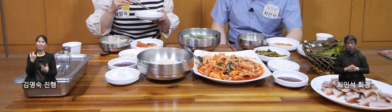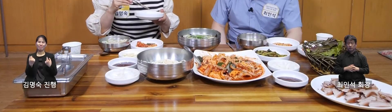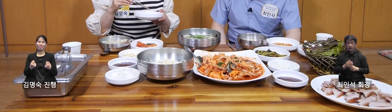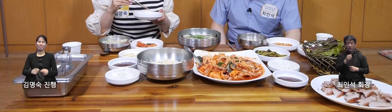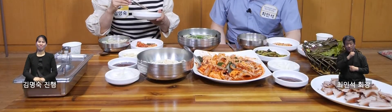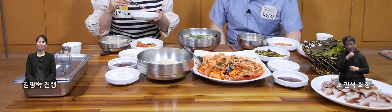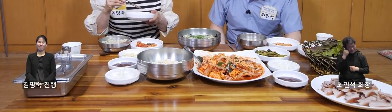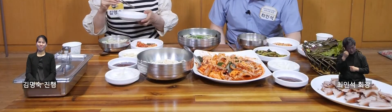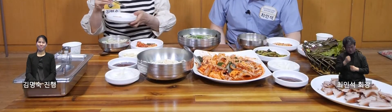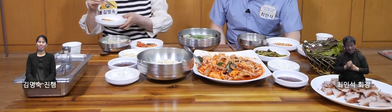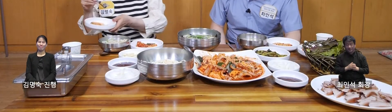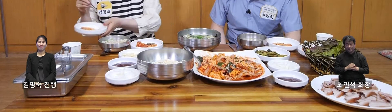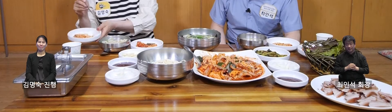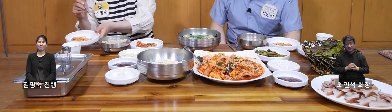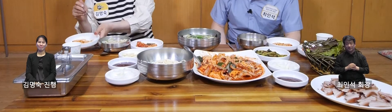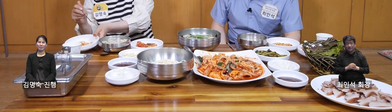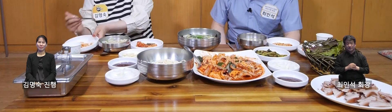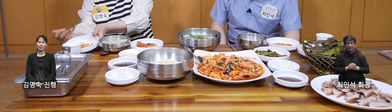맛있습니다.